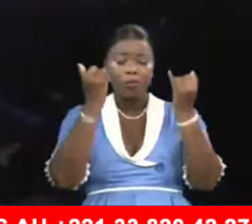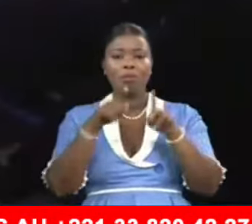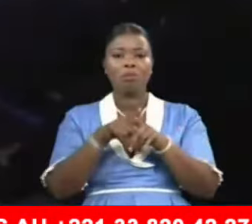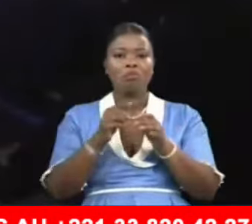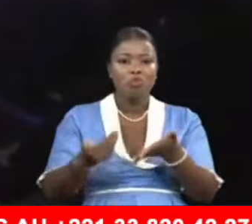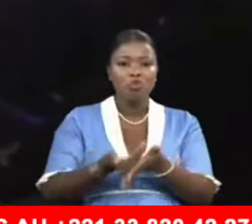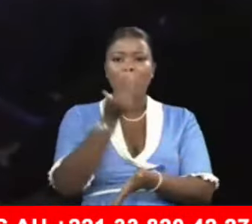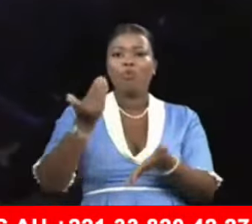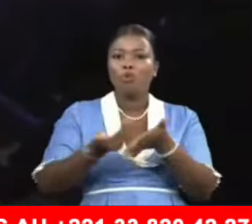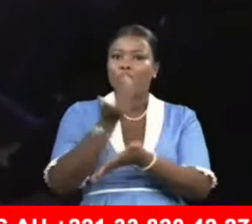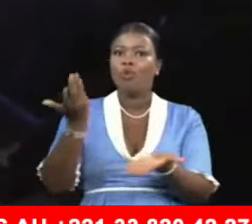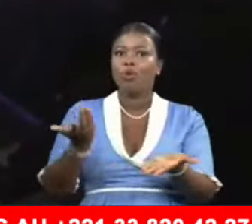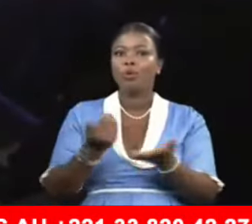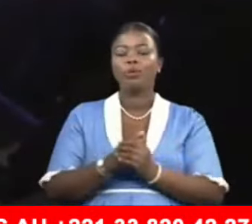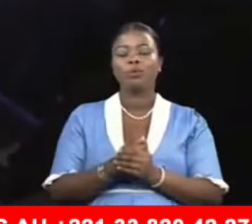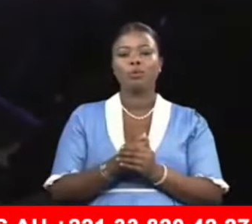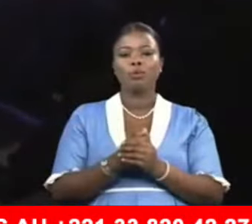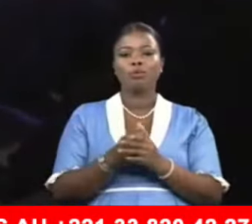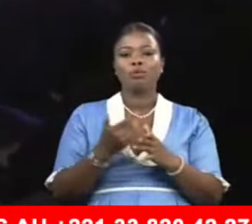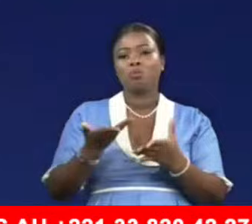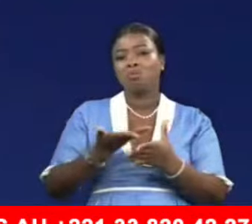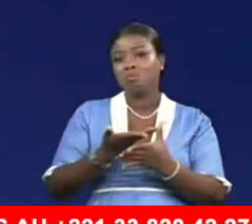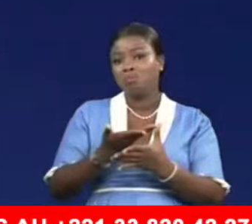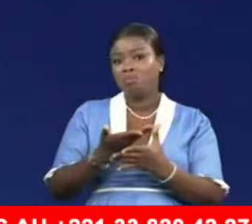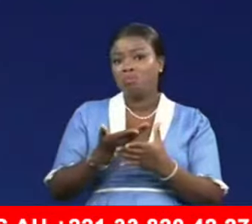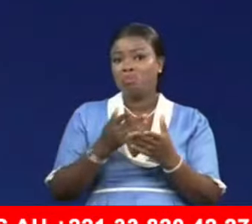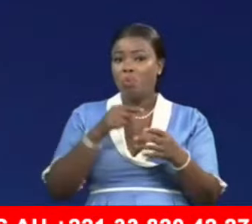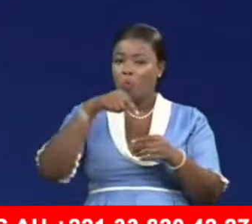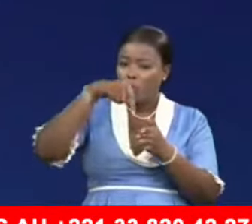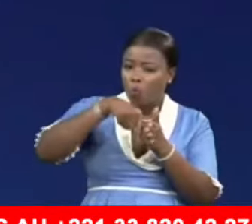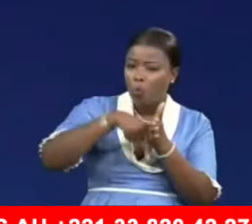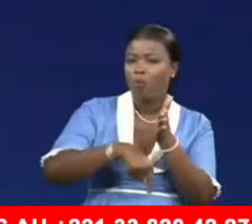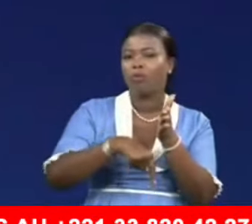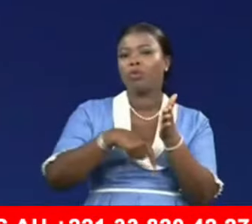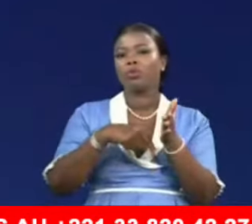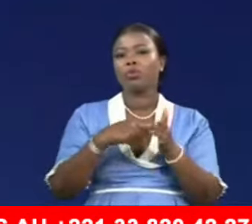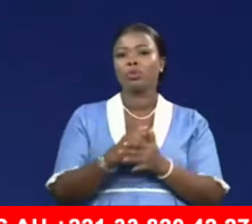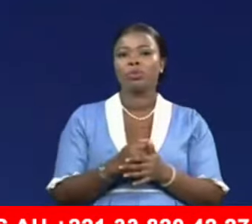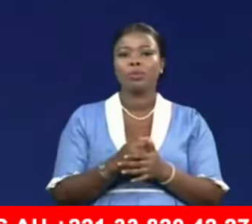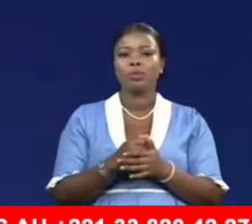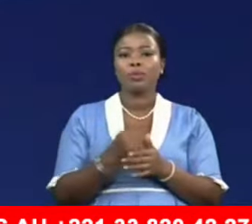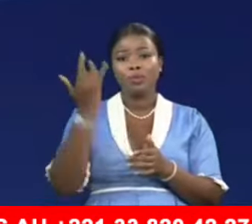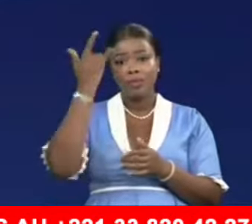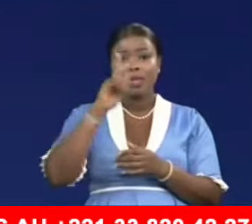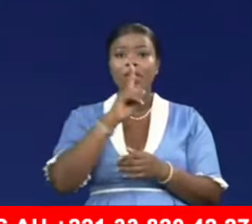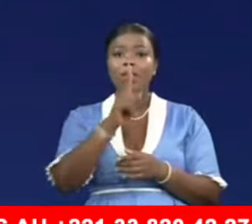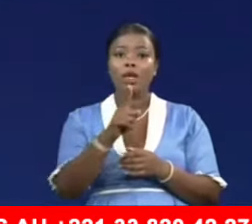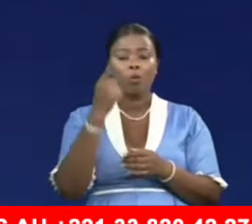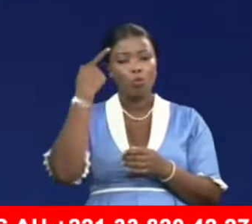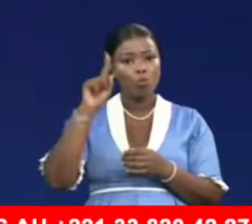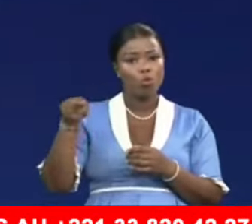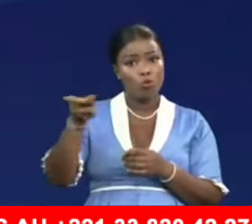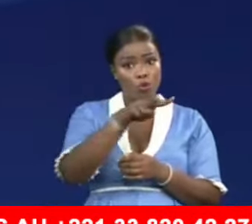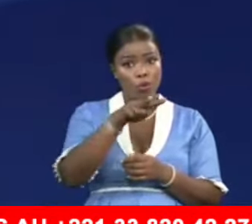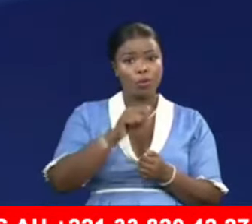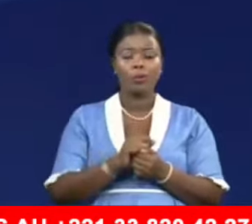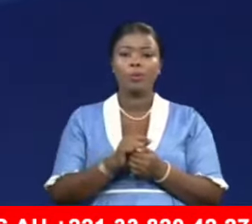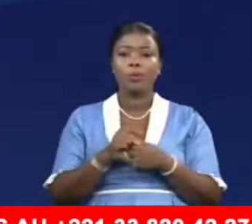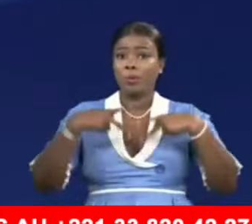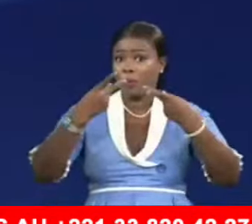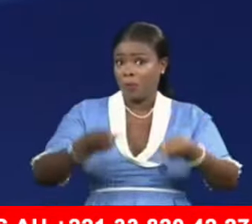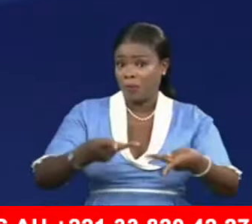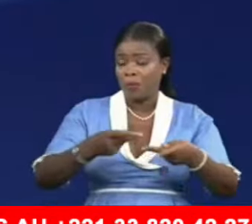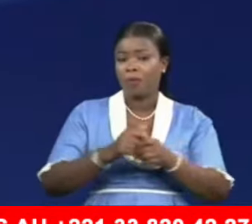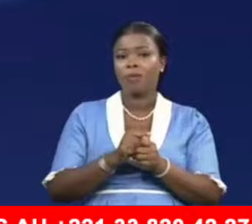défendez pour une rupture qualitative et profonde il s'agissait pour vous de poser les